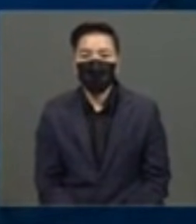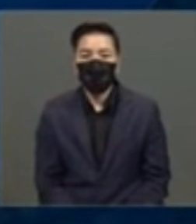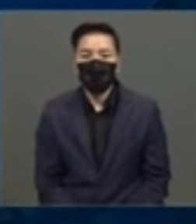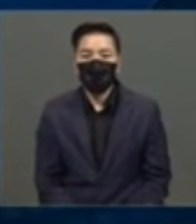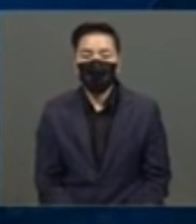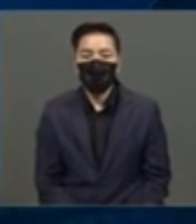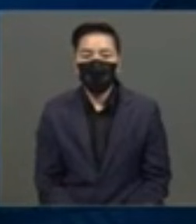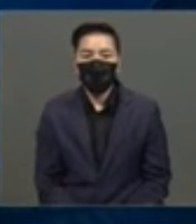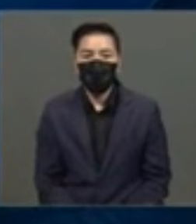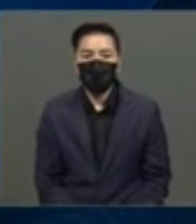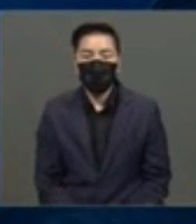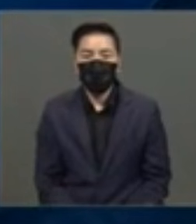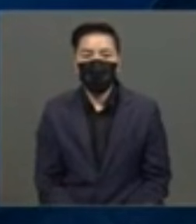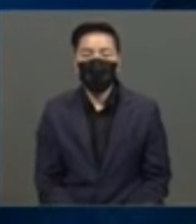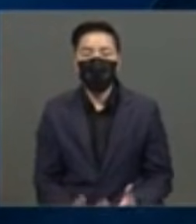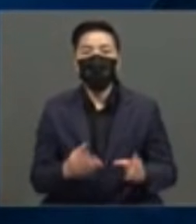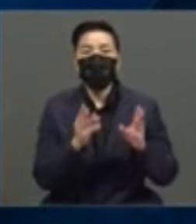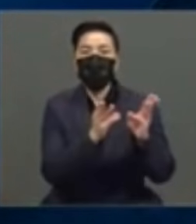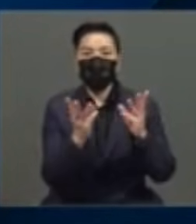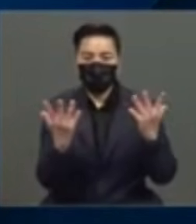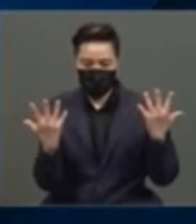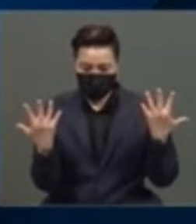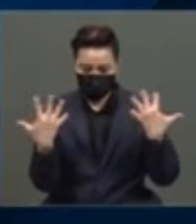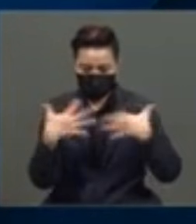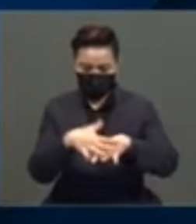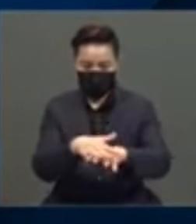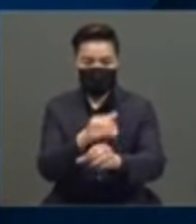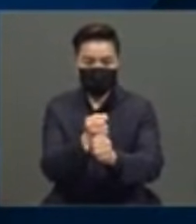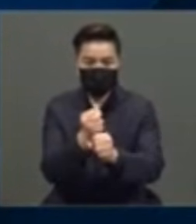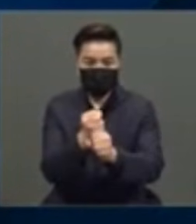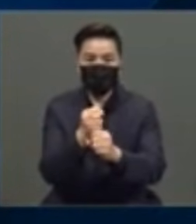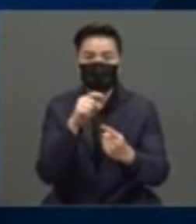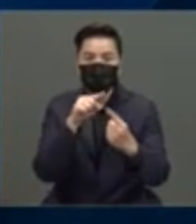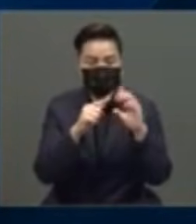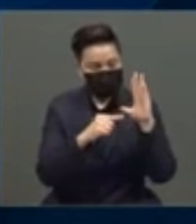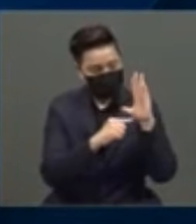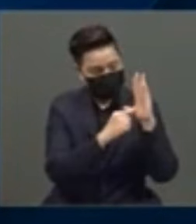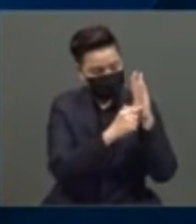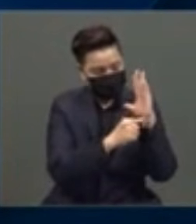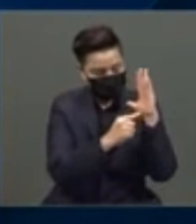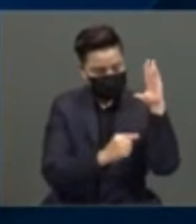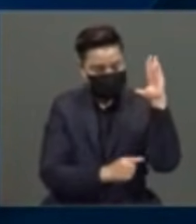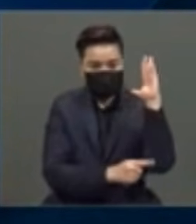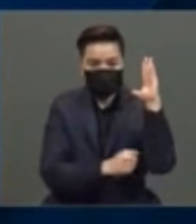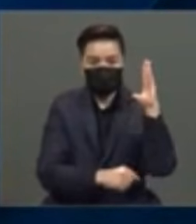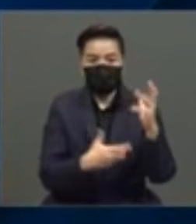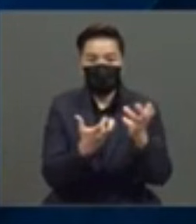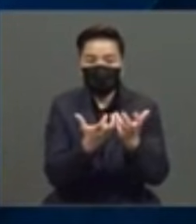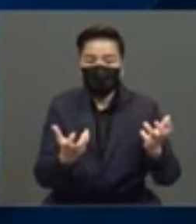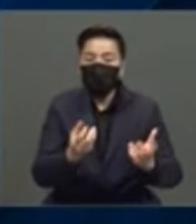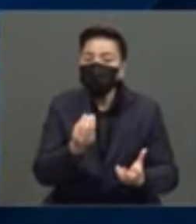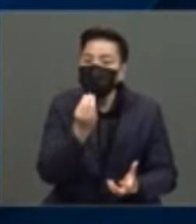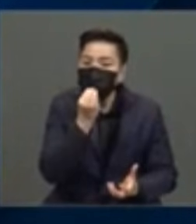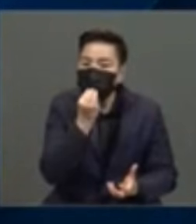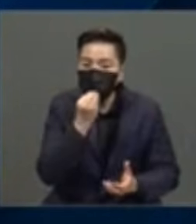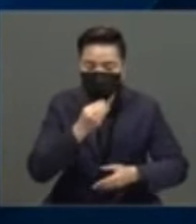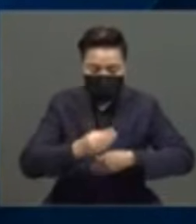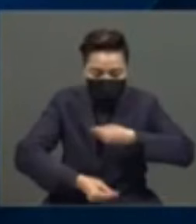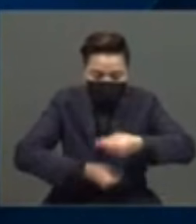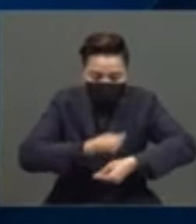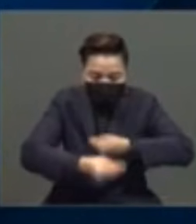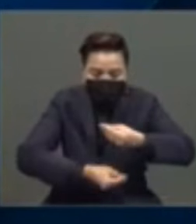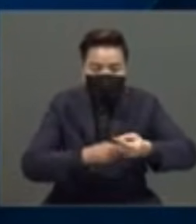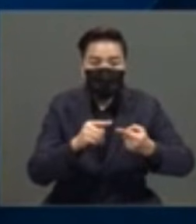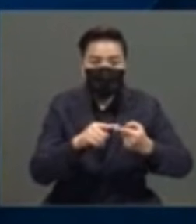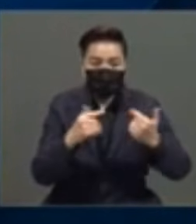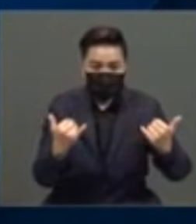การการควบคุมแบบบูรณาการเร่งด่วนในพื้นที่ควบคุมสูงสุดที่เกี่ยวข้องกับเรื่องของการจำหน่ายอาหารเครื่องดื่มนะ